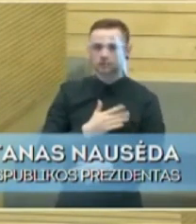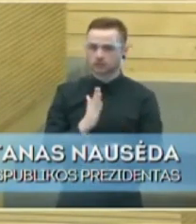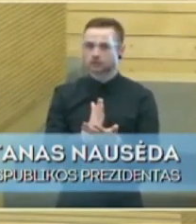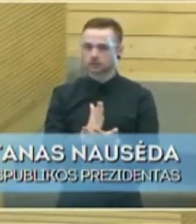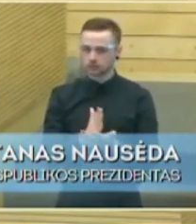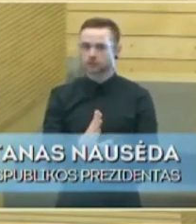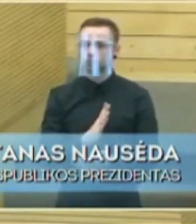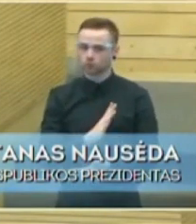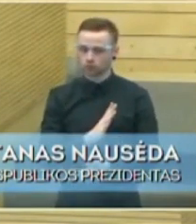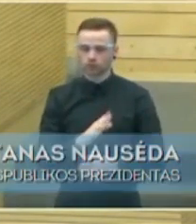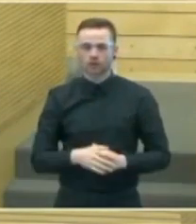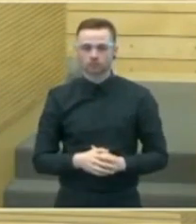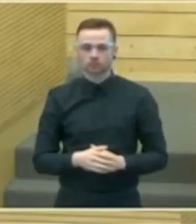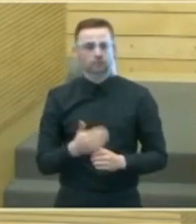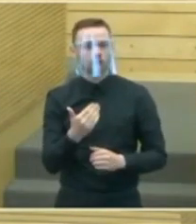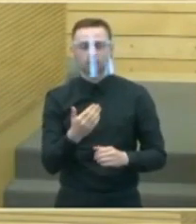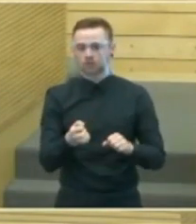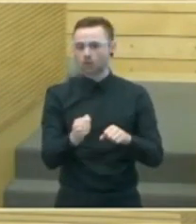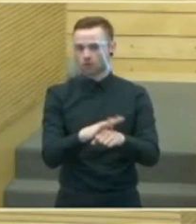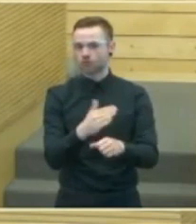metai pažymėti pandemijos ženklų.